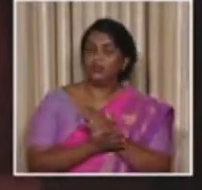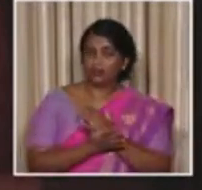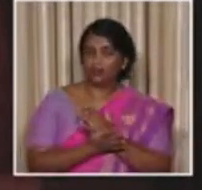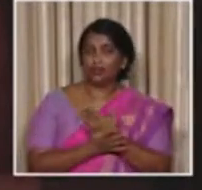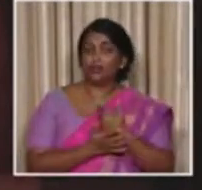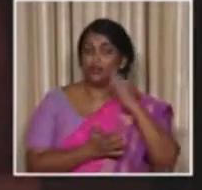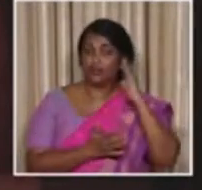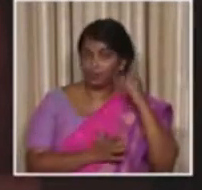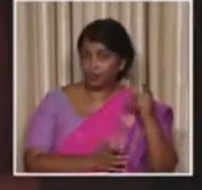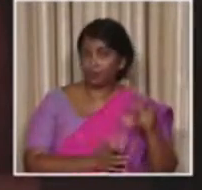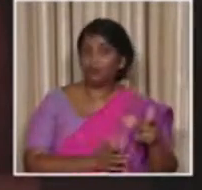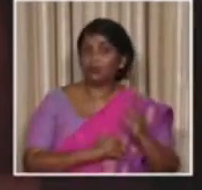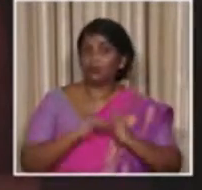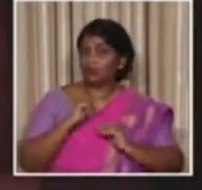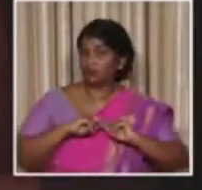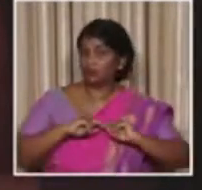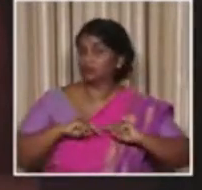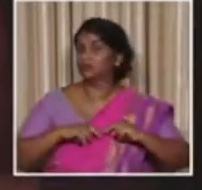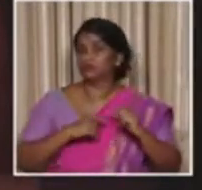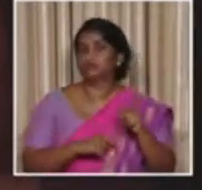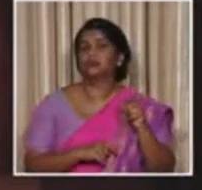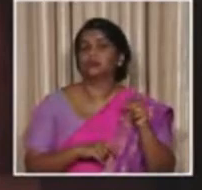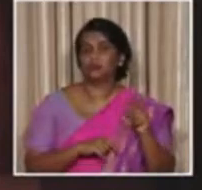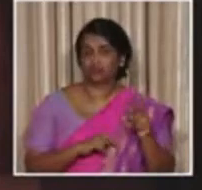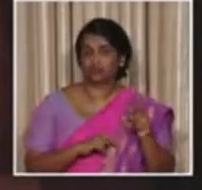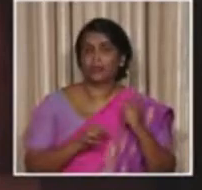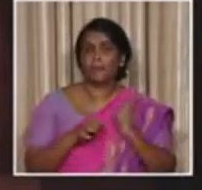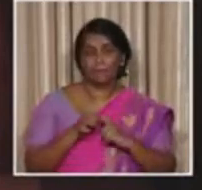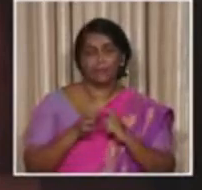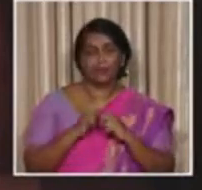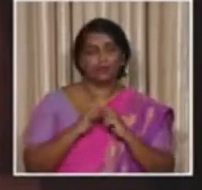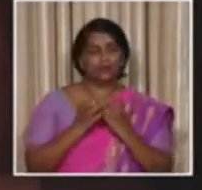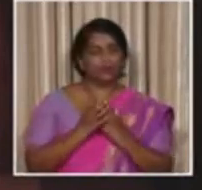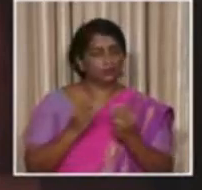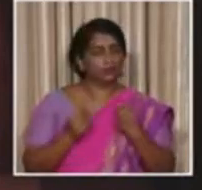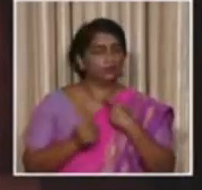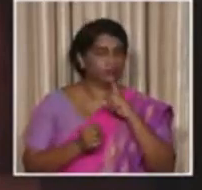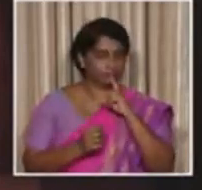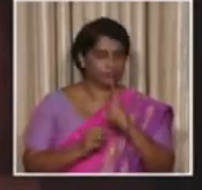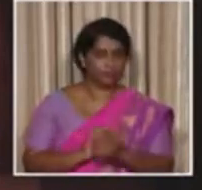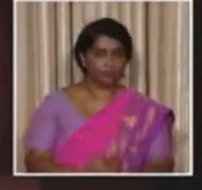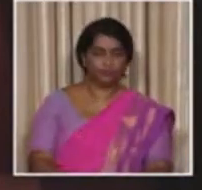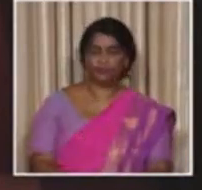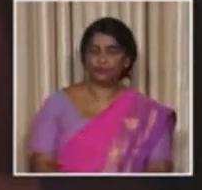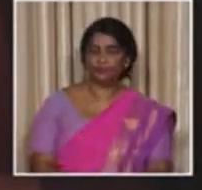විශේෂයෙන්ම ක්‍රමවේදයක් හරහා මේ ප්‍රශ්නෙට විසඳුම් සපයන්නේ කියලා මම ඉල්ලීමක් කරනවා